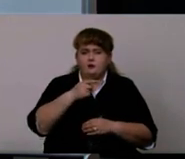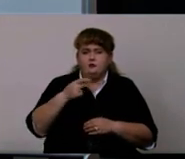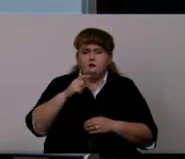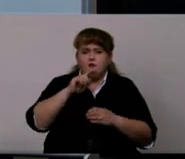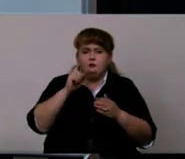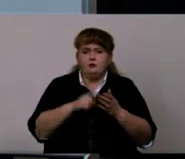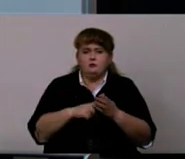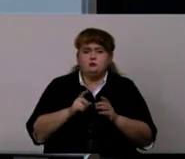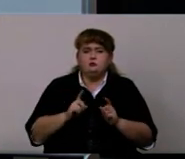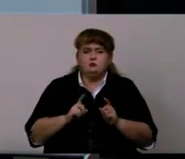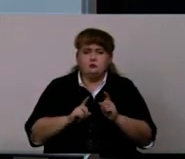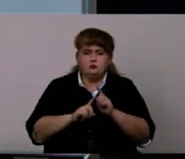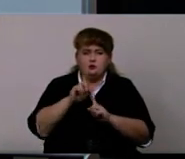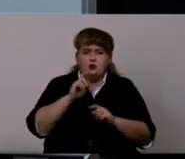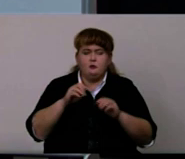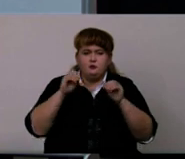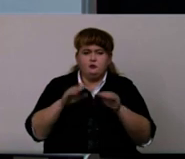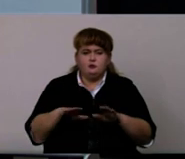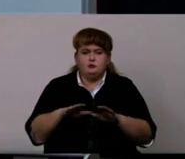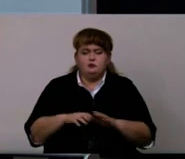Значит, приступим сразу к решению.